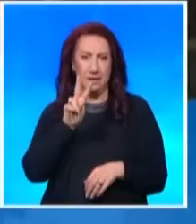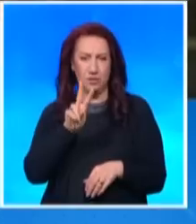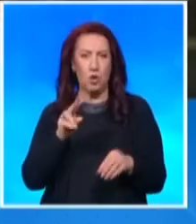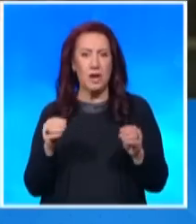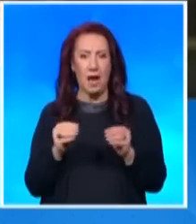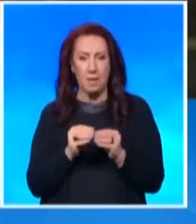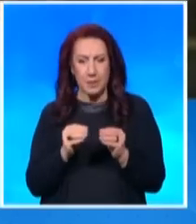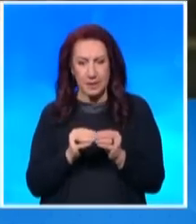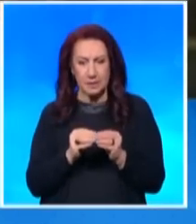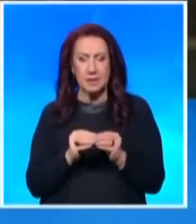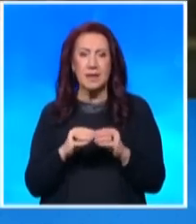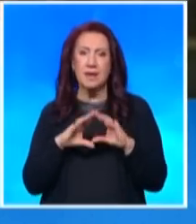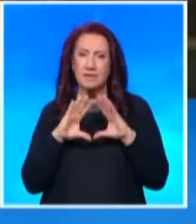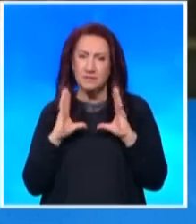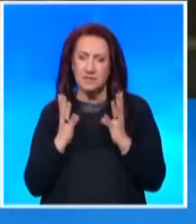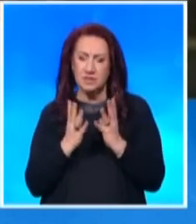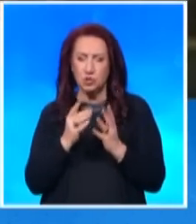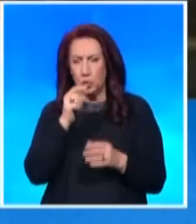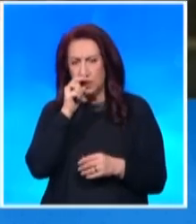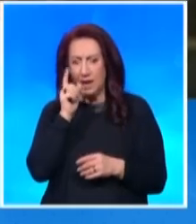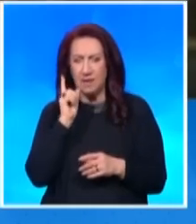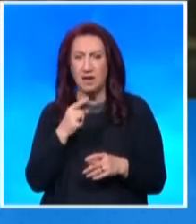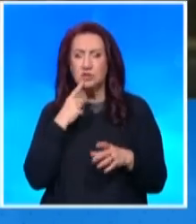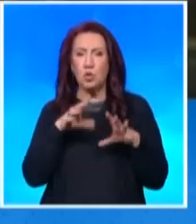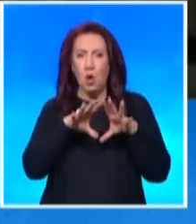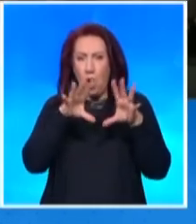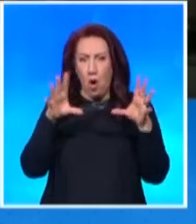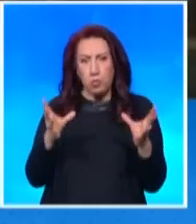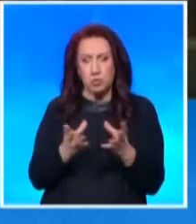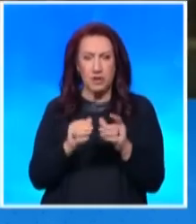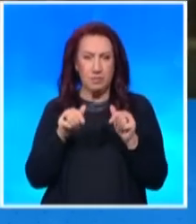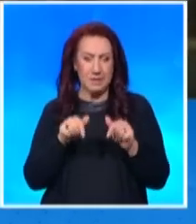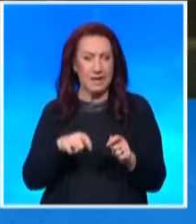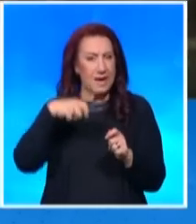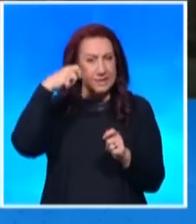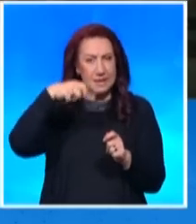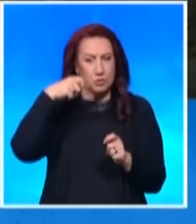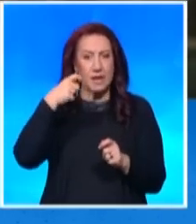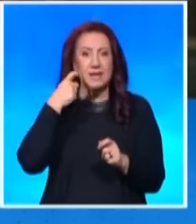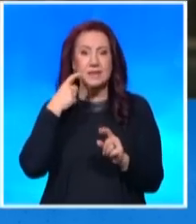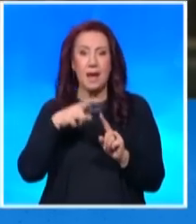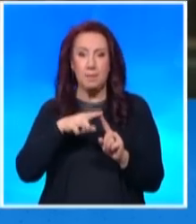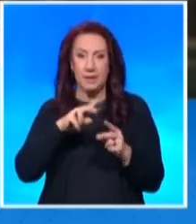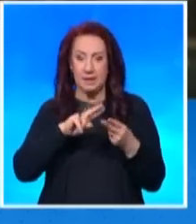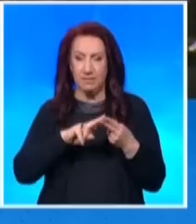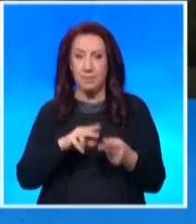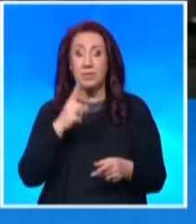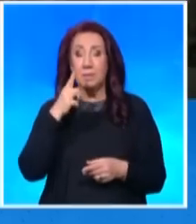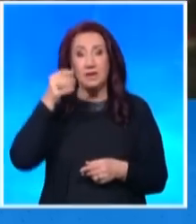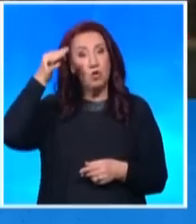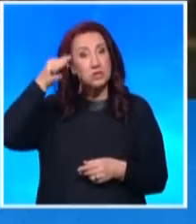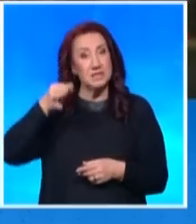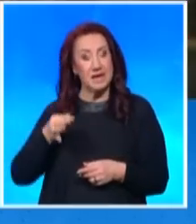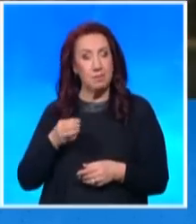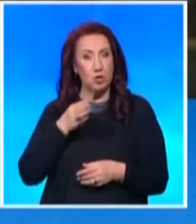Всичко най-важно обобщаваме сега с репортерите на BTV, първо за церемонията в президентството и какво